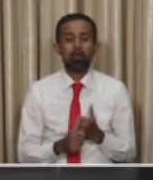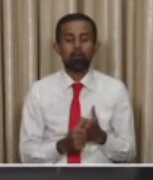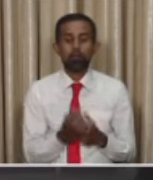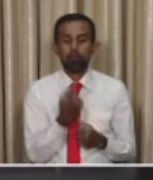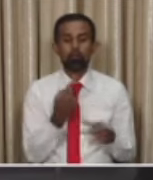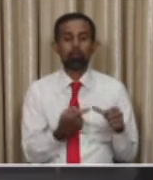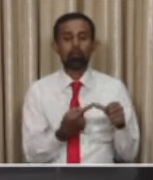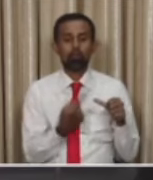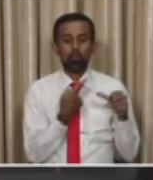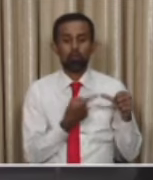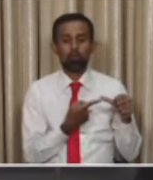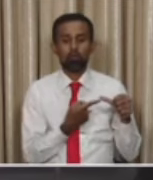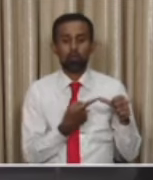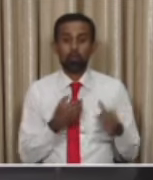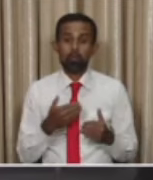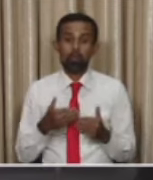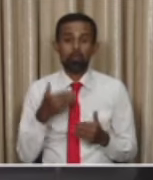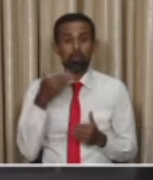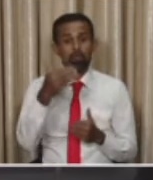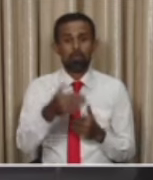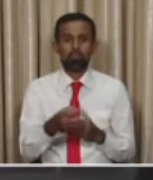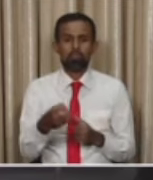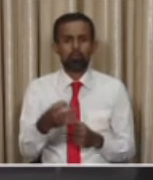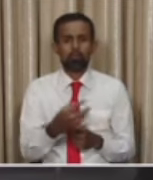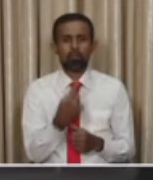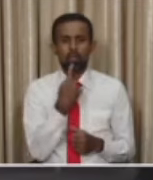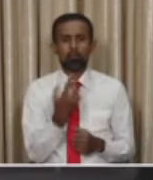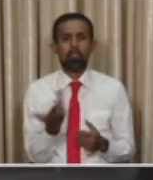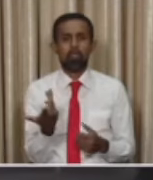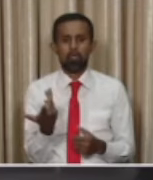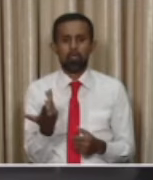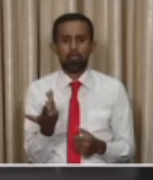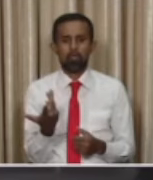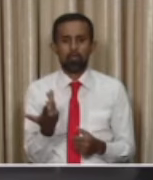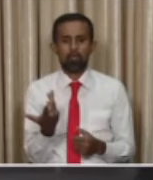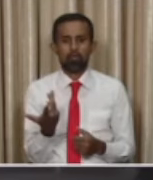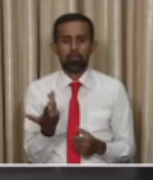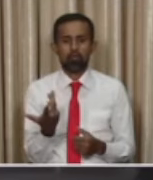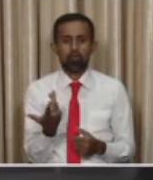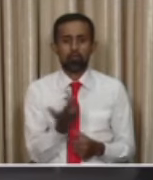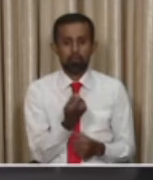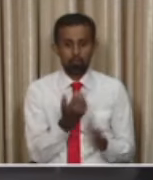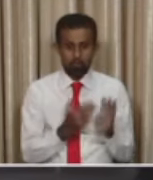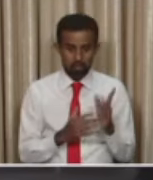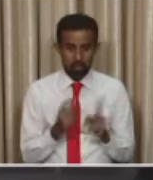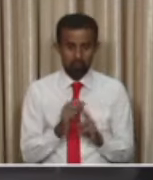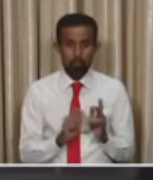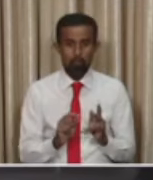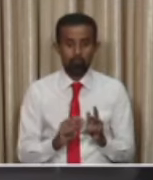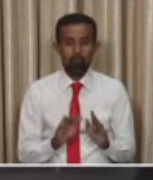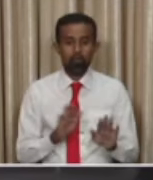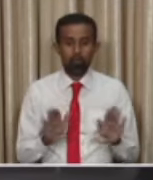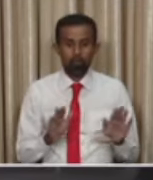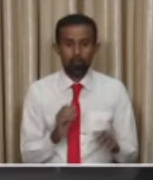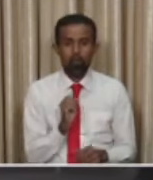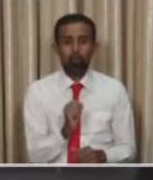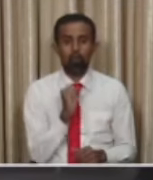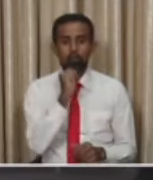මොකද්ද? ඒක අපි ඉදිරියේදී හදනවා දිනවකවානුවක් කියන්න බෑ කියලා. අනේ දෙයියනේ මුදල් අමාත්‍යාංශයක් කොහොමද කරන්නේ සේමසින්